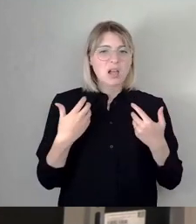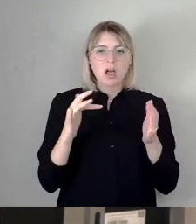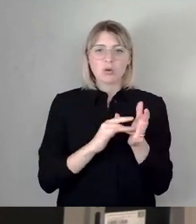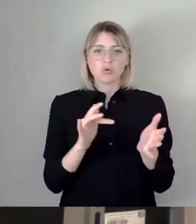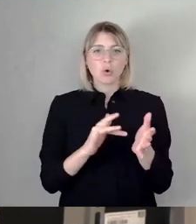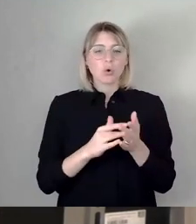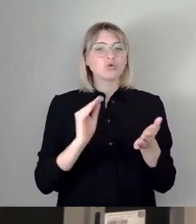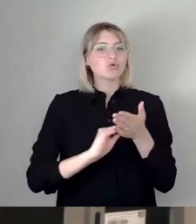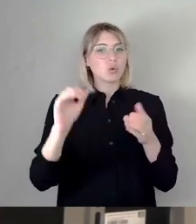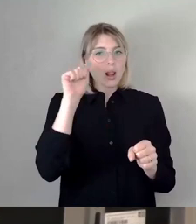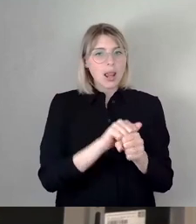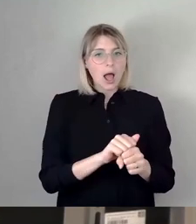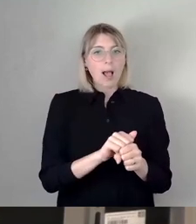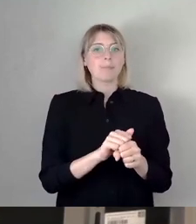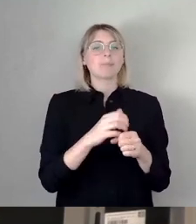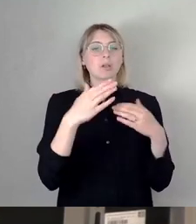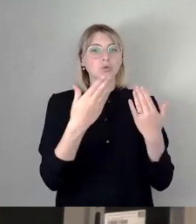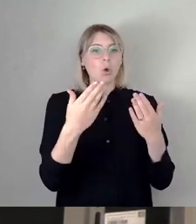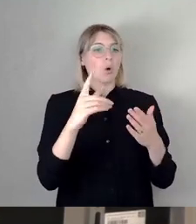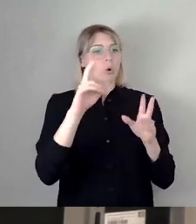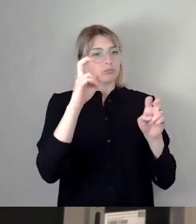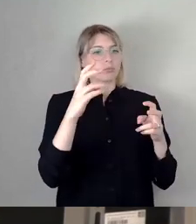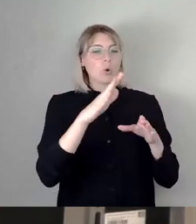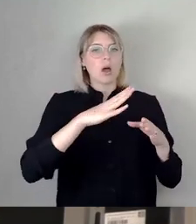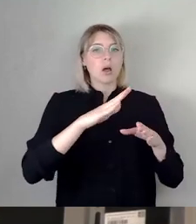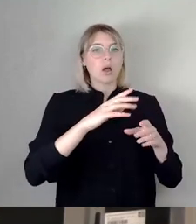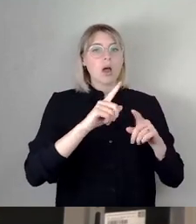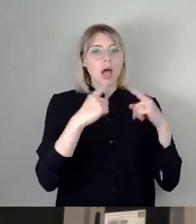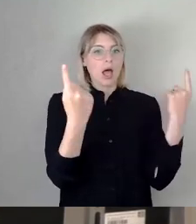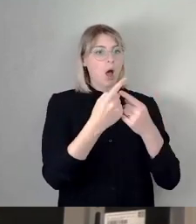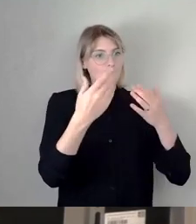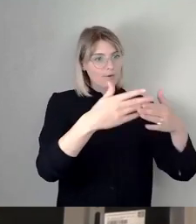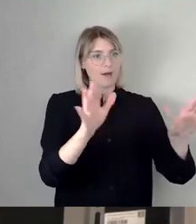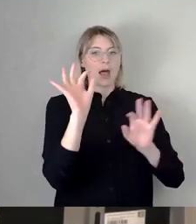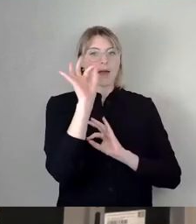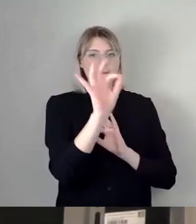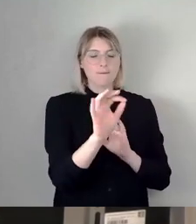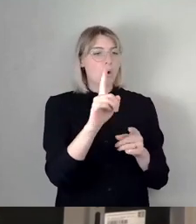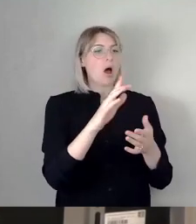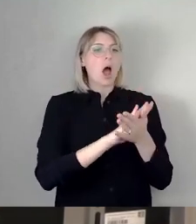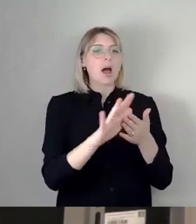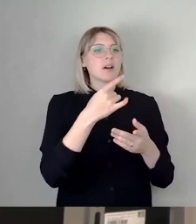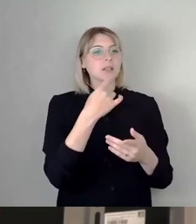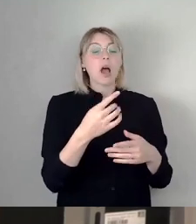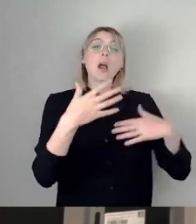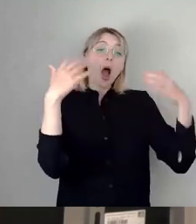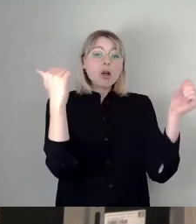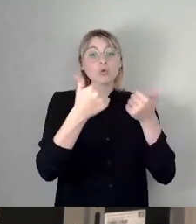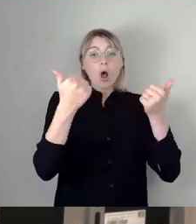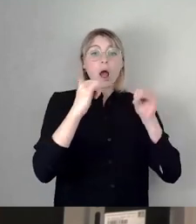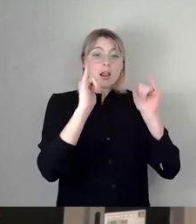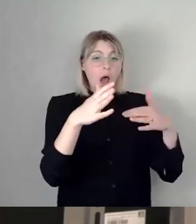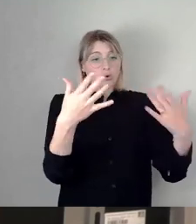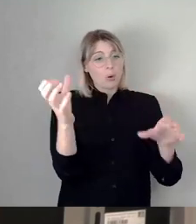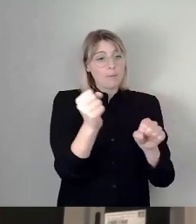dort sozusagen dann den Raum freischießen, die sind ja da sehr beengt, dass die dann nicht einfach sagen, ja toll, machen wir mit, engagieren wir